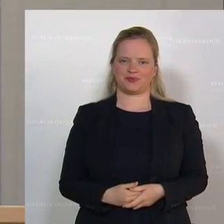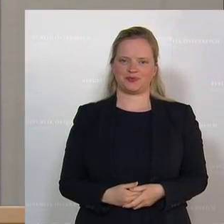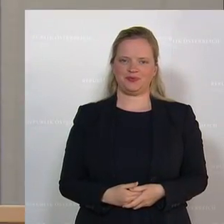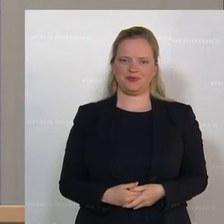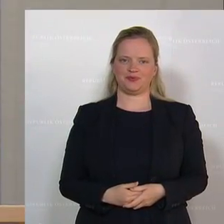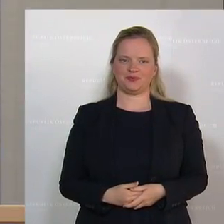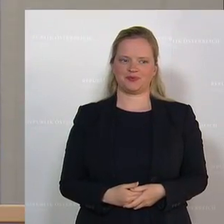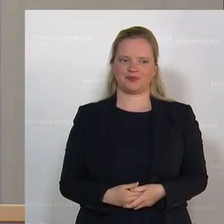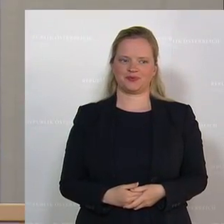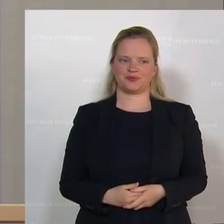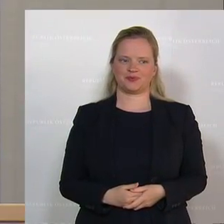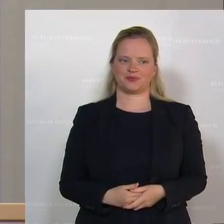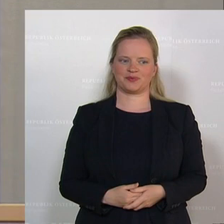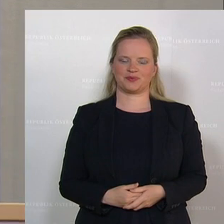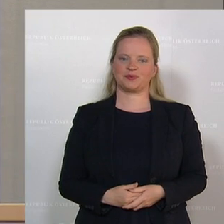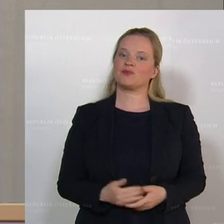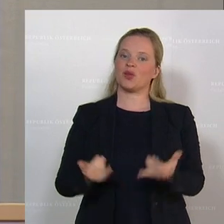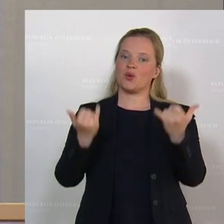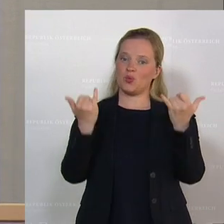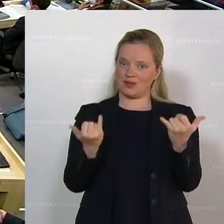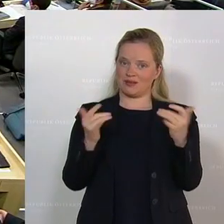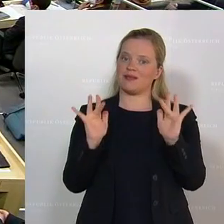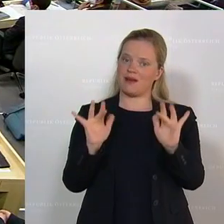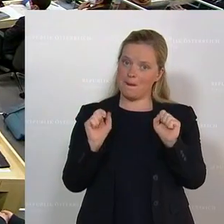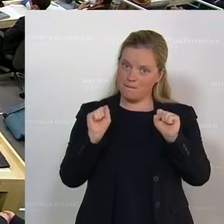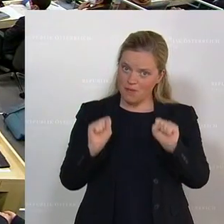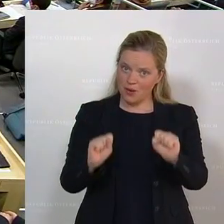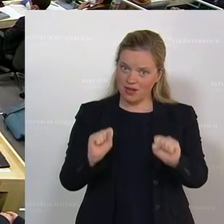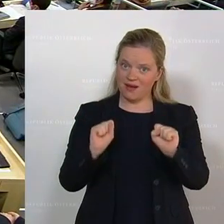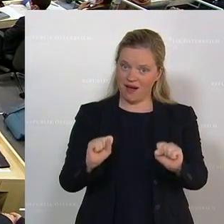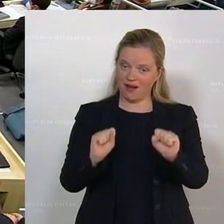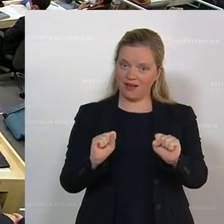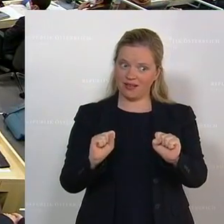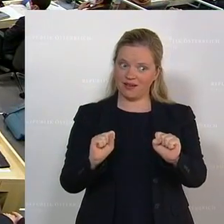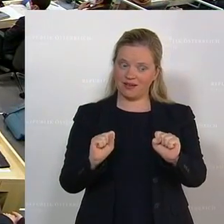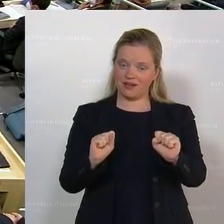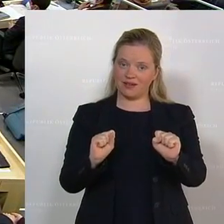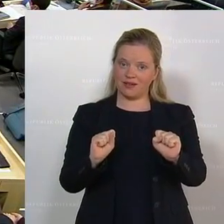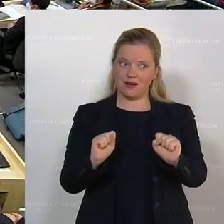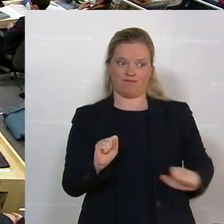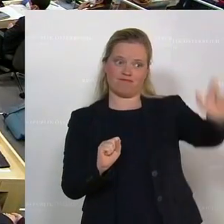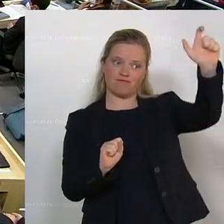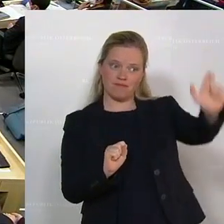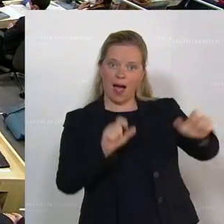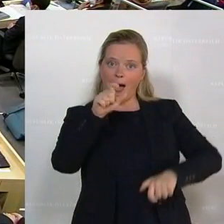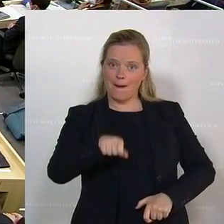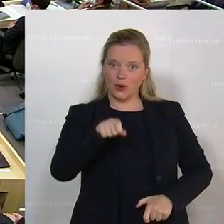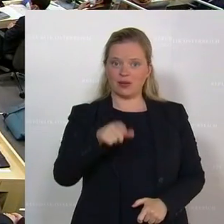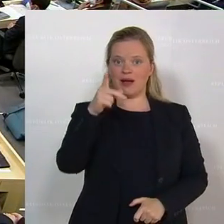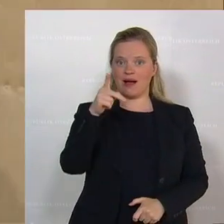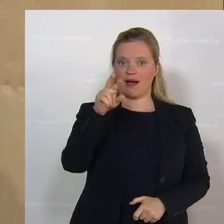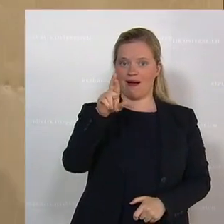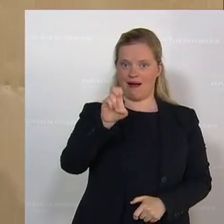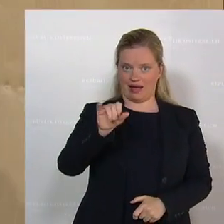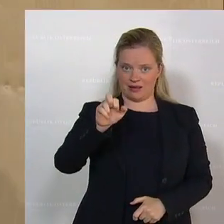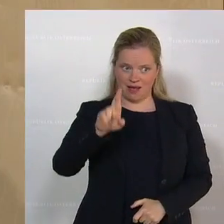und habe vielleicht die Möglichkeit, jetzt auf das zu antworten, was der Abgeordnete Greiner